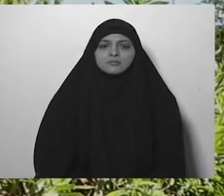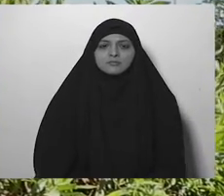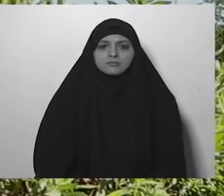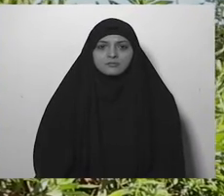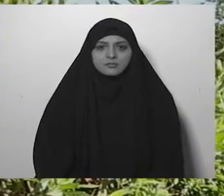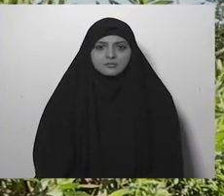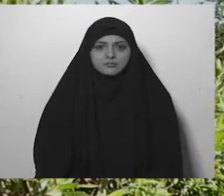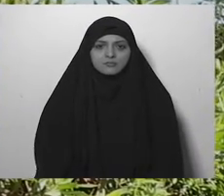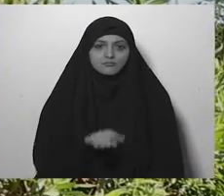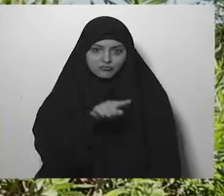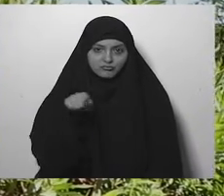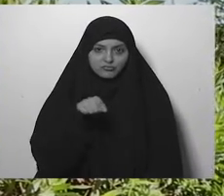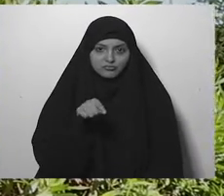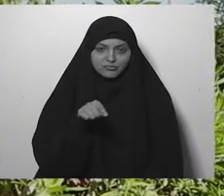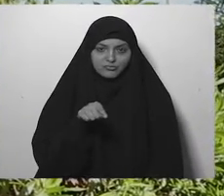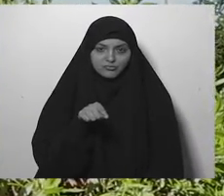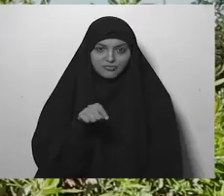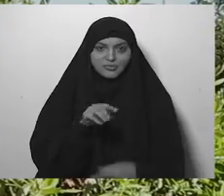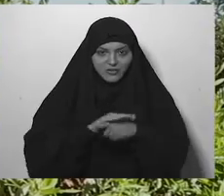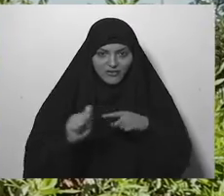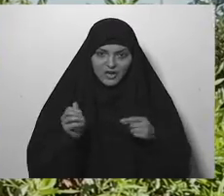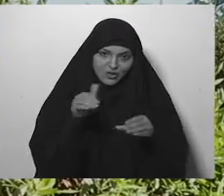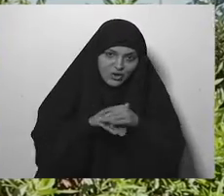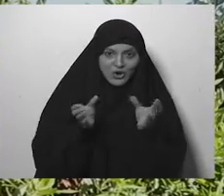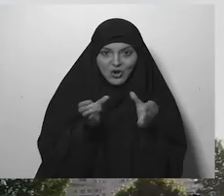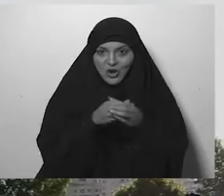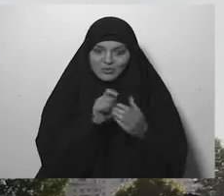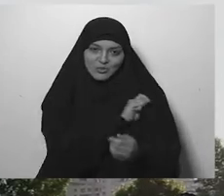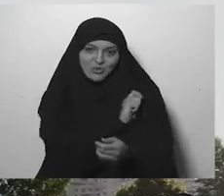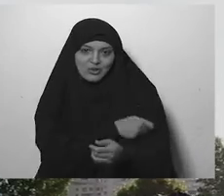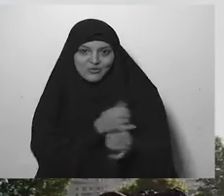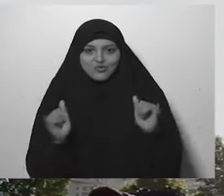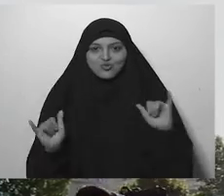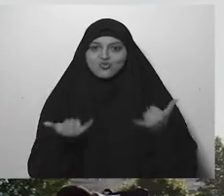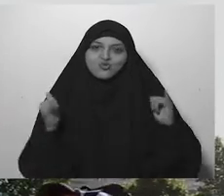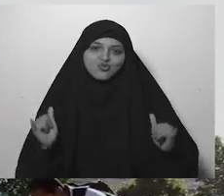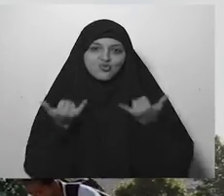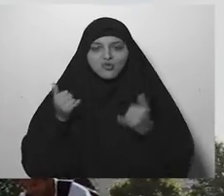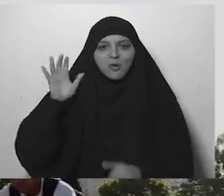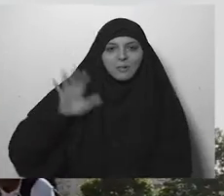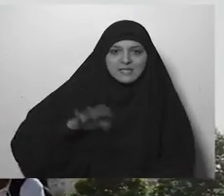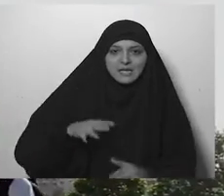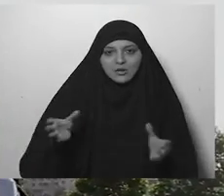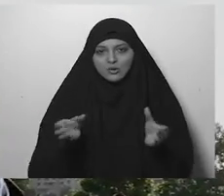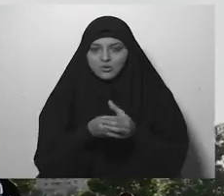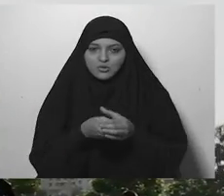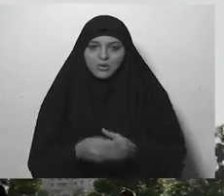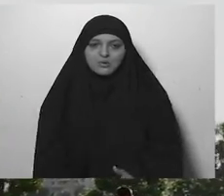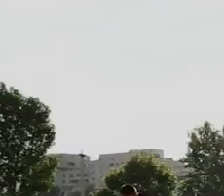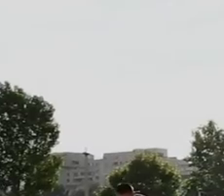Isou et Achou El-Bakoni, qui sont dans mon club sportif. Donc, on joue ensemble le basket.